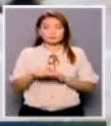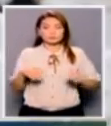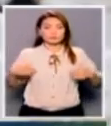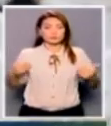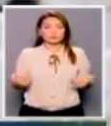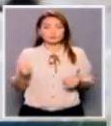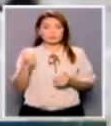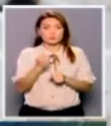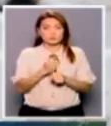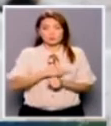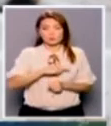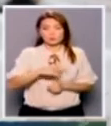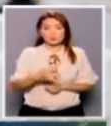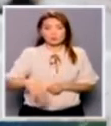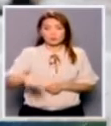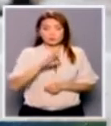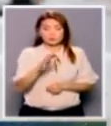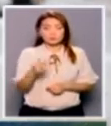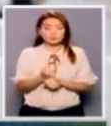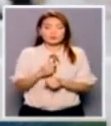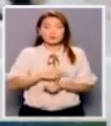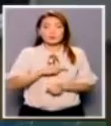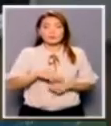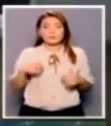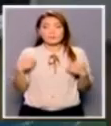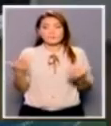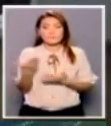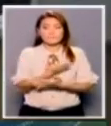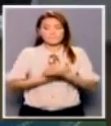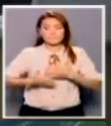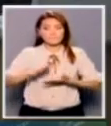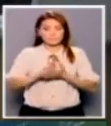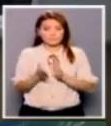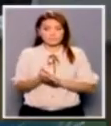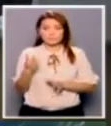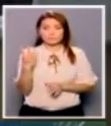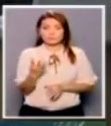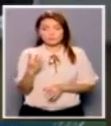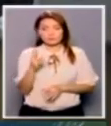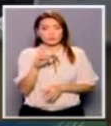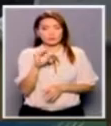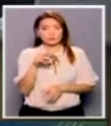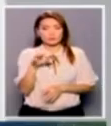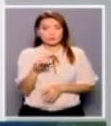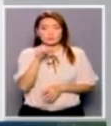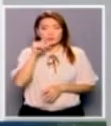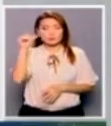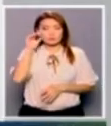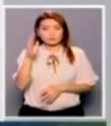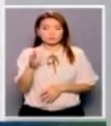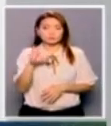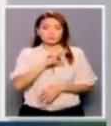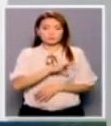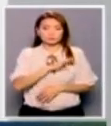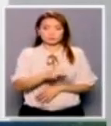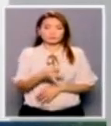и крестьянских хозяйств района, проведение работы совета общественного согласия с 4-го квартала – прошлого года было